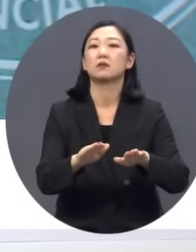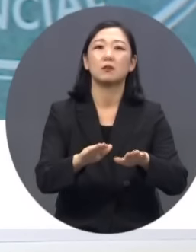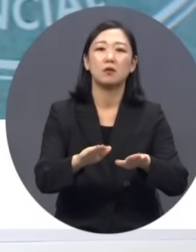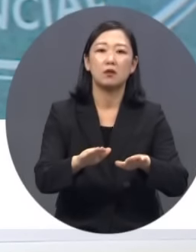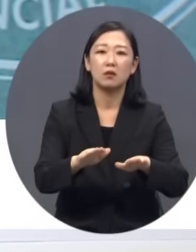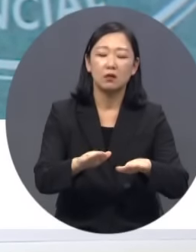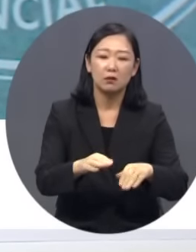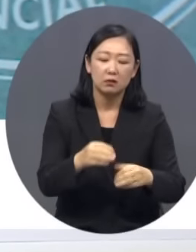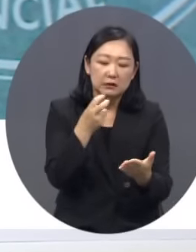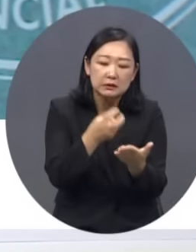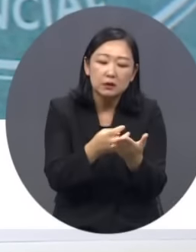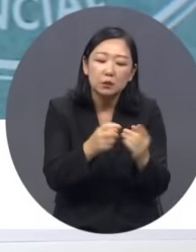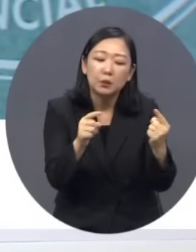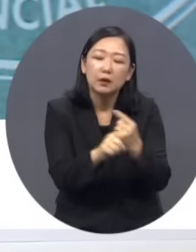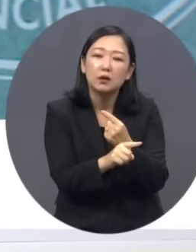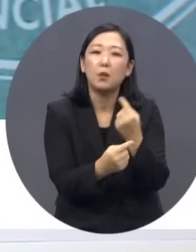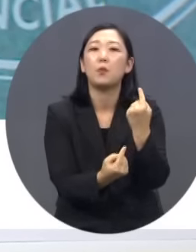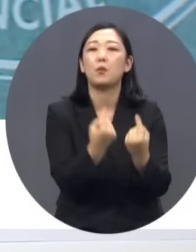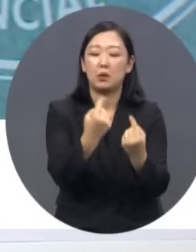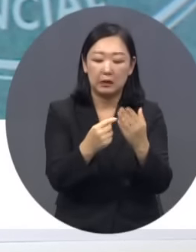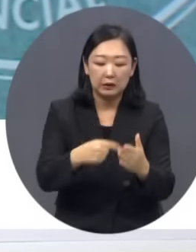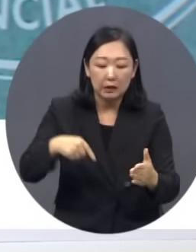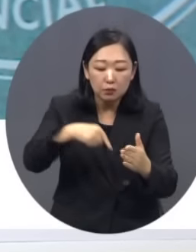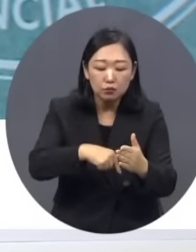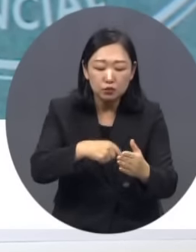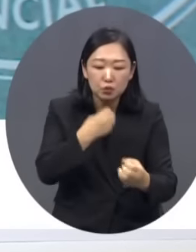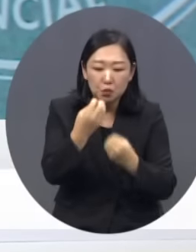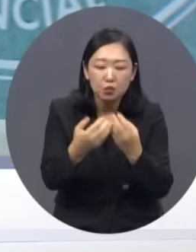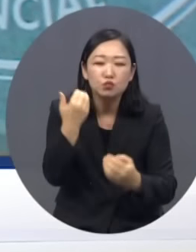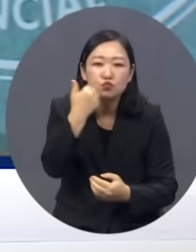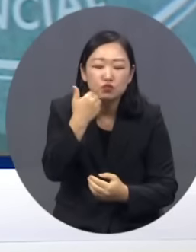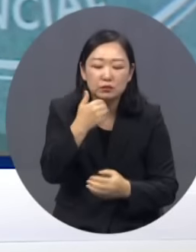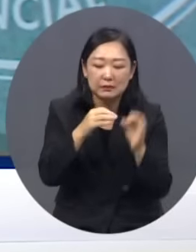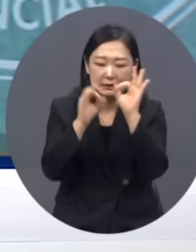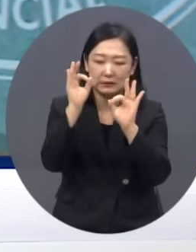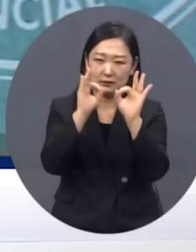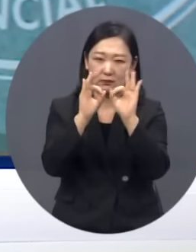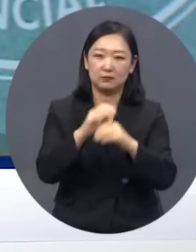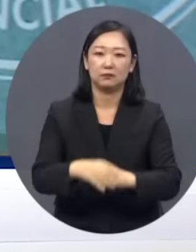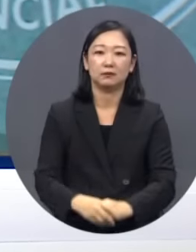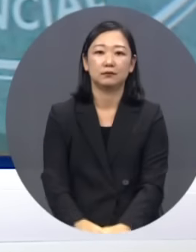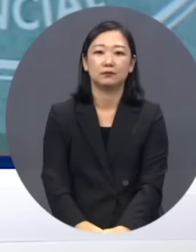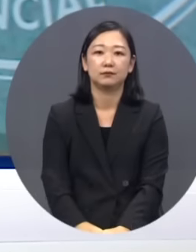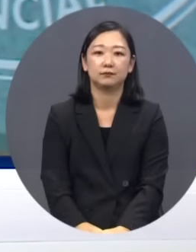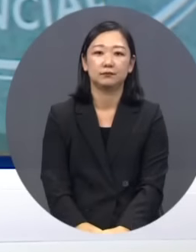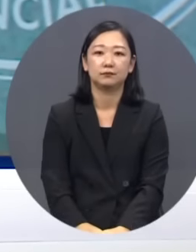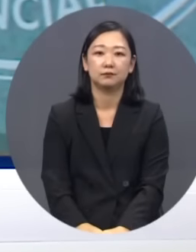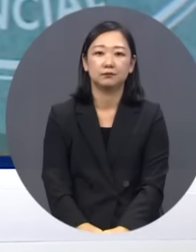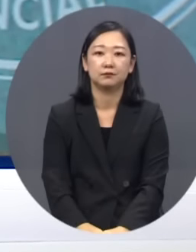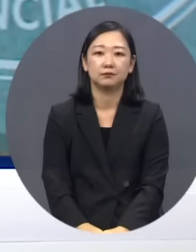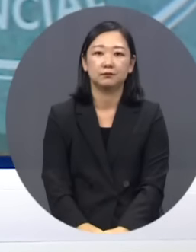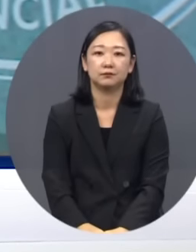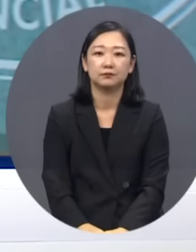이번에는 제도 개선보다는 내부자 색출에 나섰습니다 이따끔 기자가 보도합니다